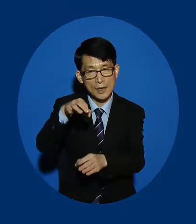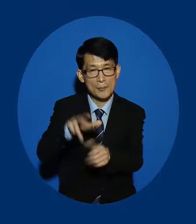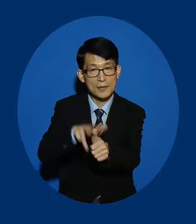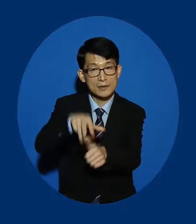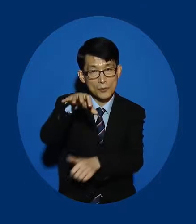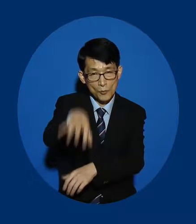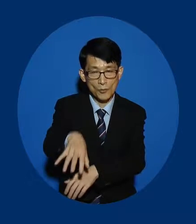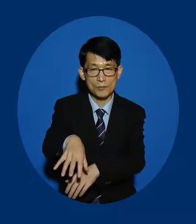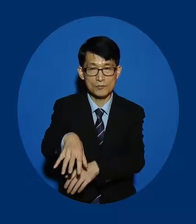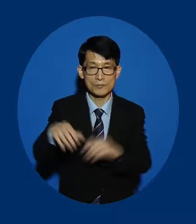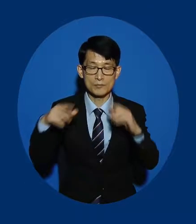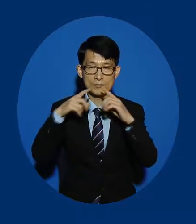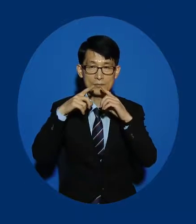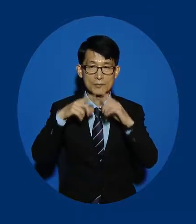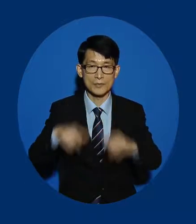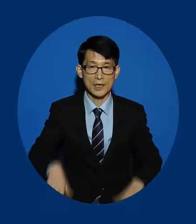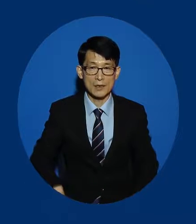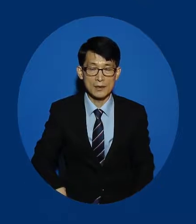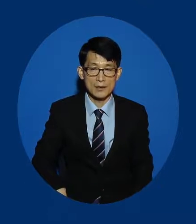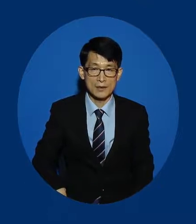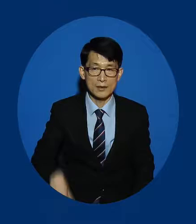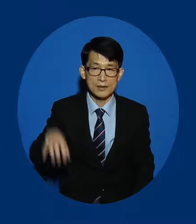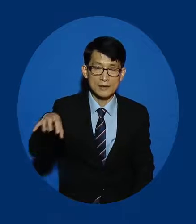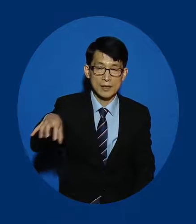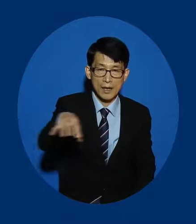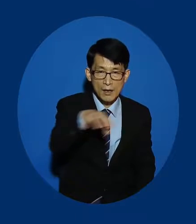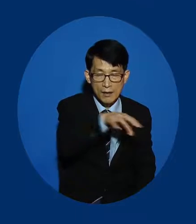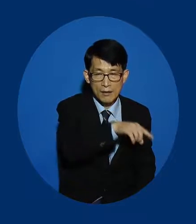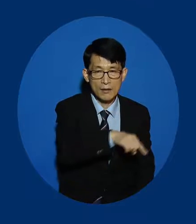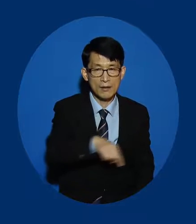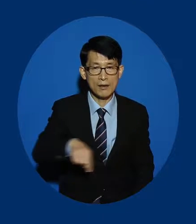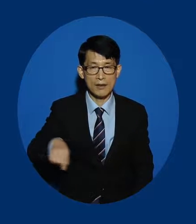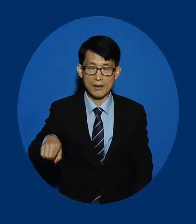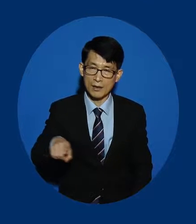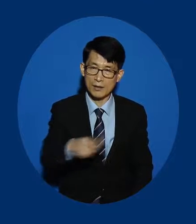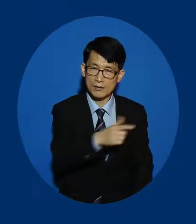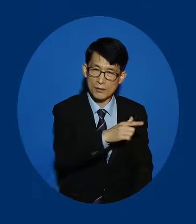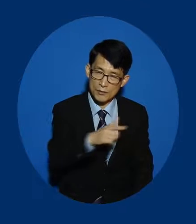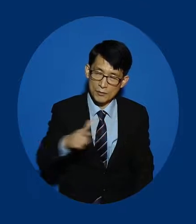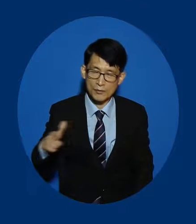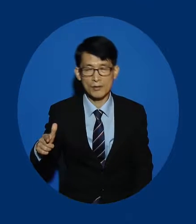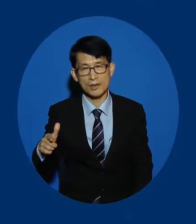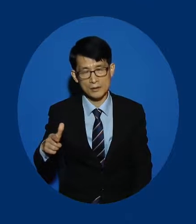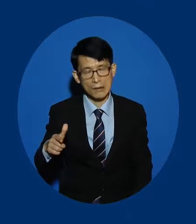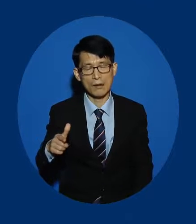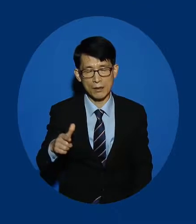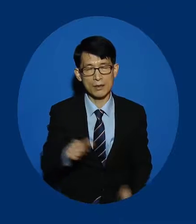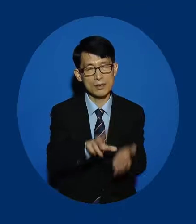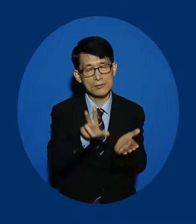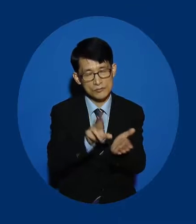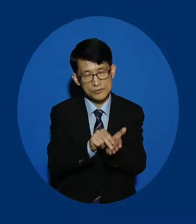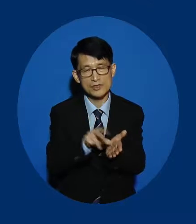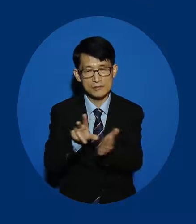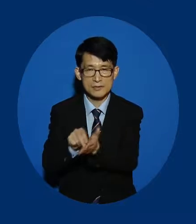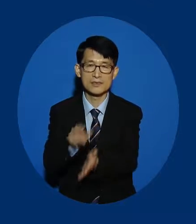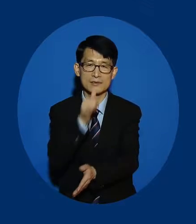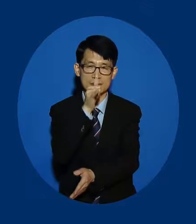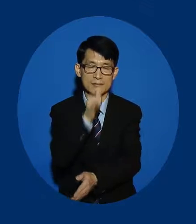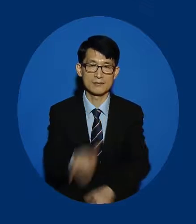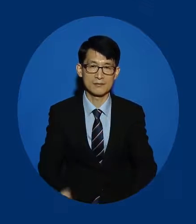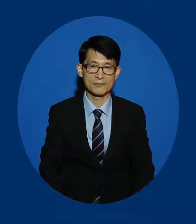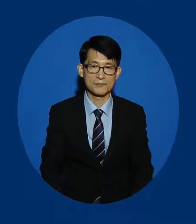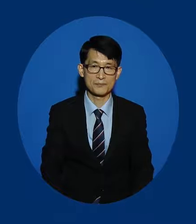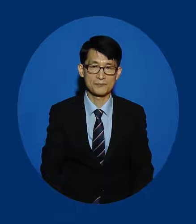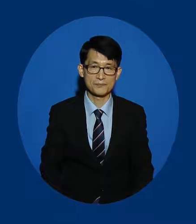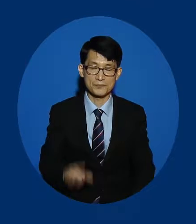안 한 곳이 없으니까 그 곳곳마다 드러나는 그런 해프닝들이 좀 많았습니다. 그리고 어려움도 많았고요, 장애인들이.